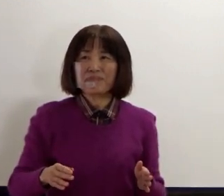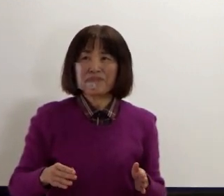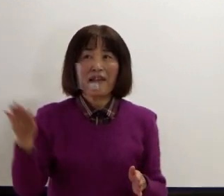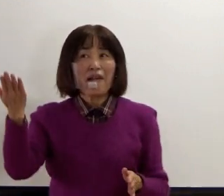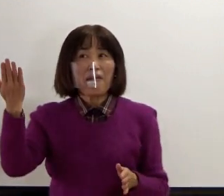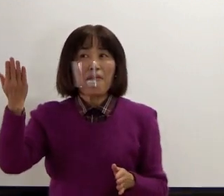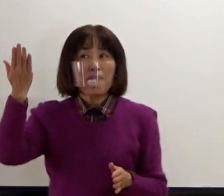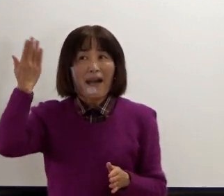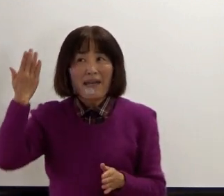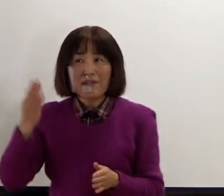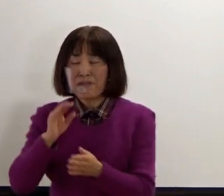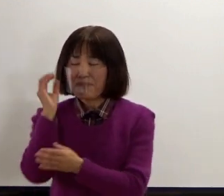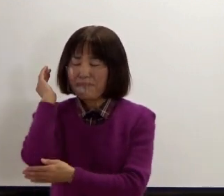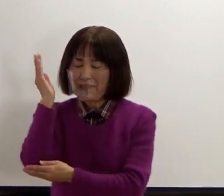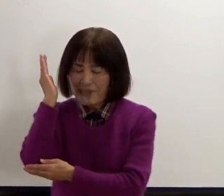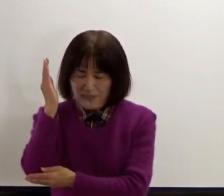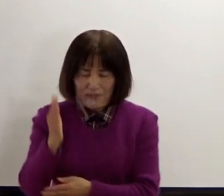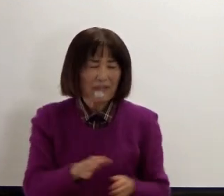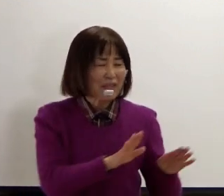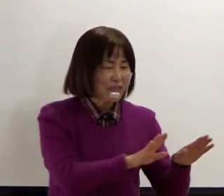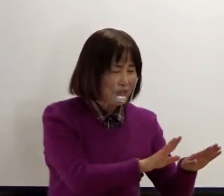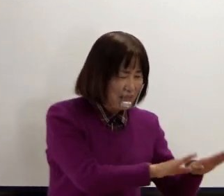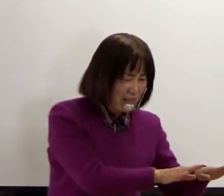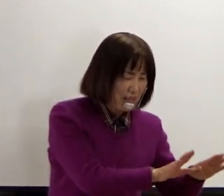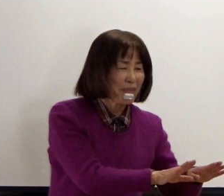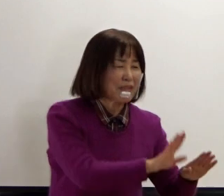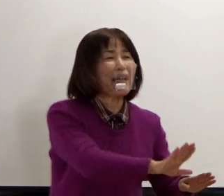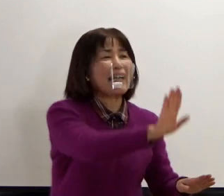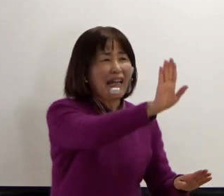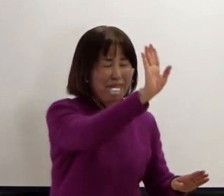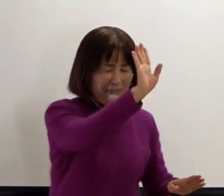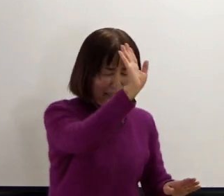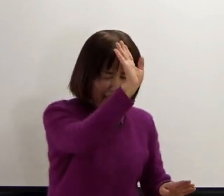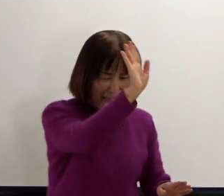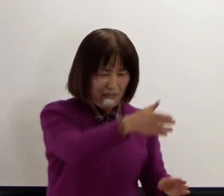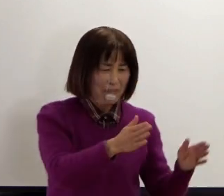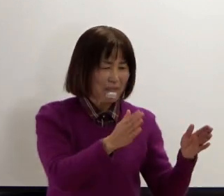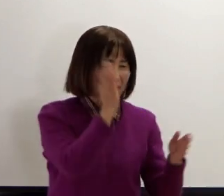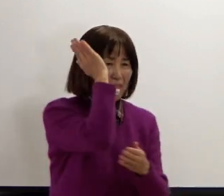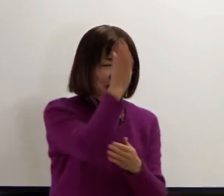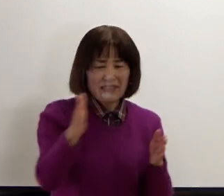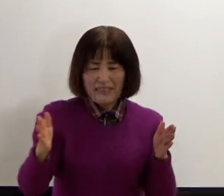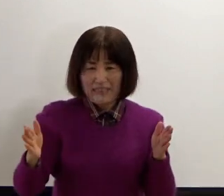ですけれども、彼らは夫婦ですけれども、ナザレの